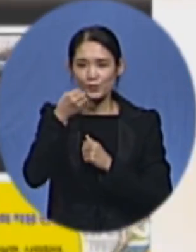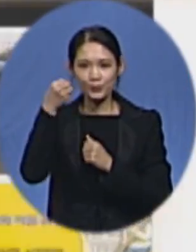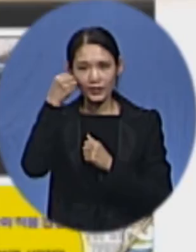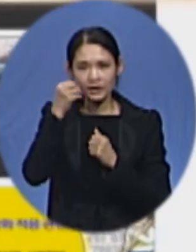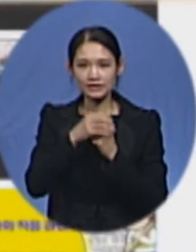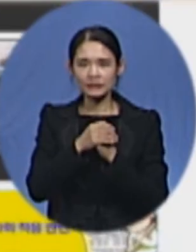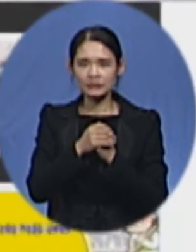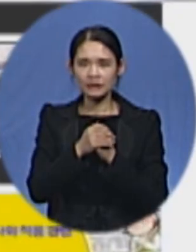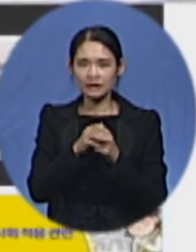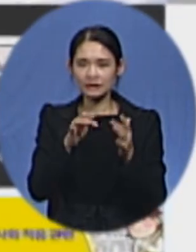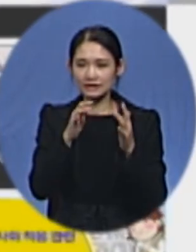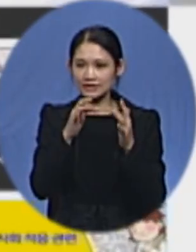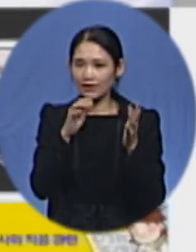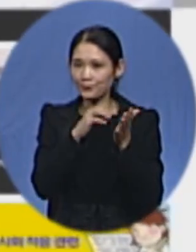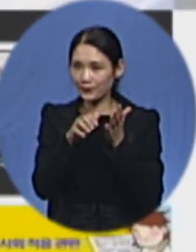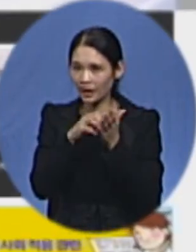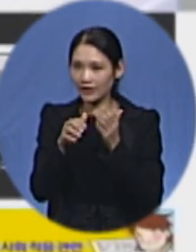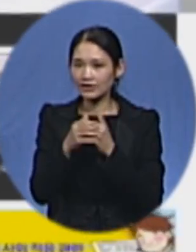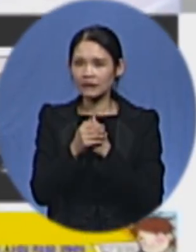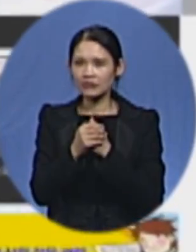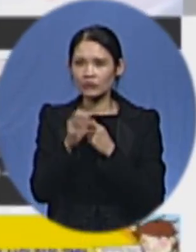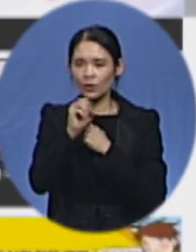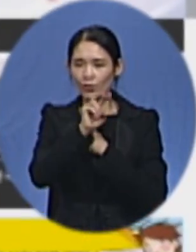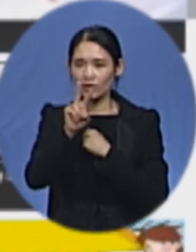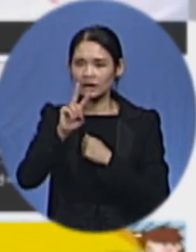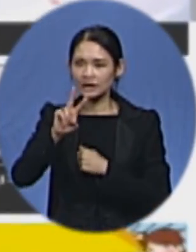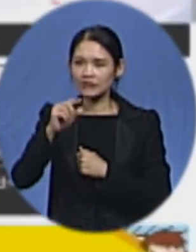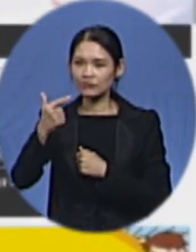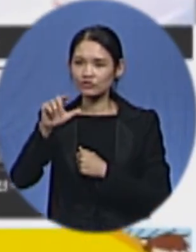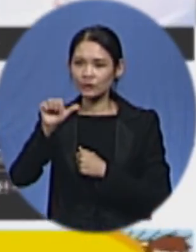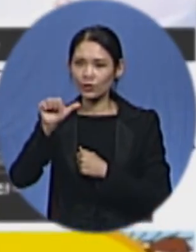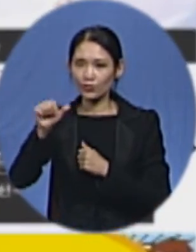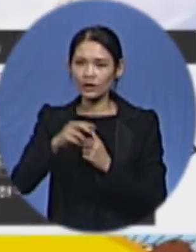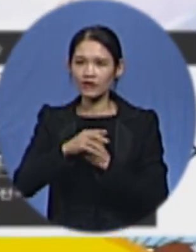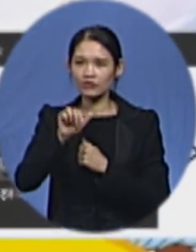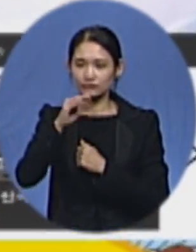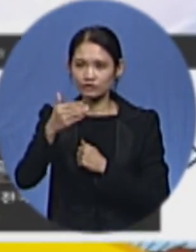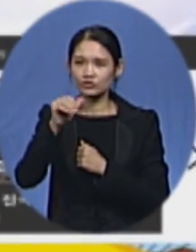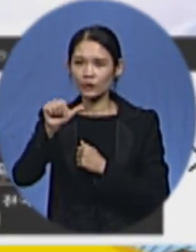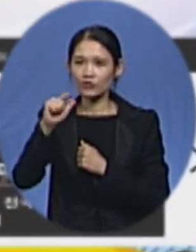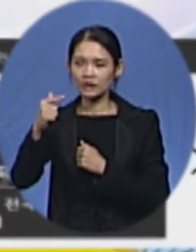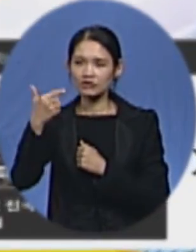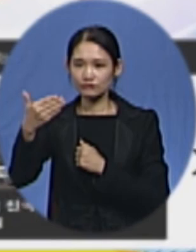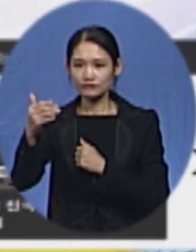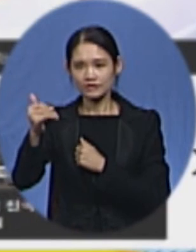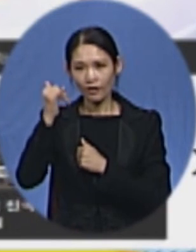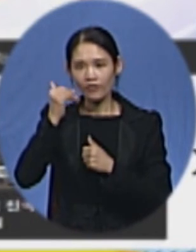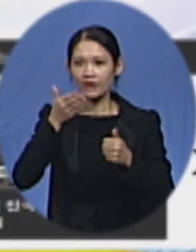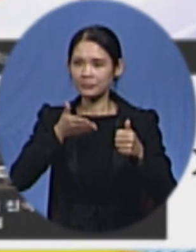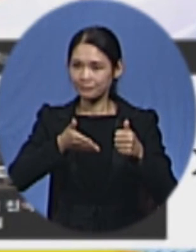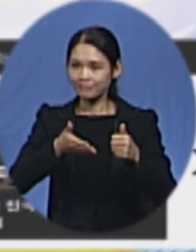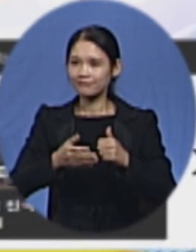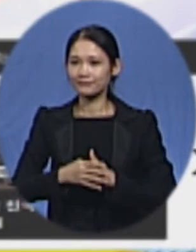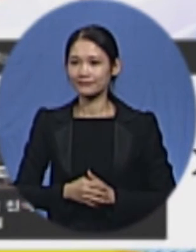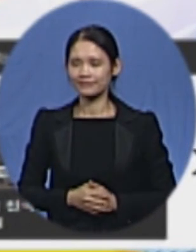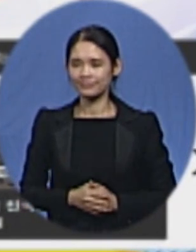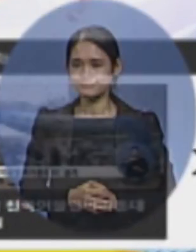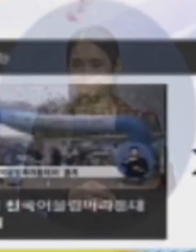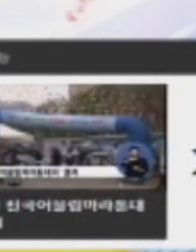홈페이지 또는 전자우편, 전화번호 02-2655-9519로 많은 제보 바랍니다.